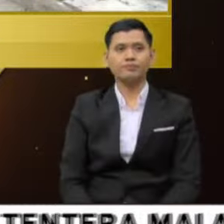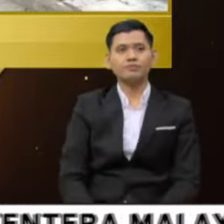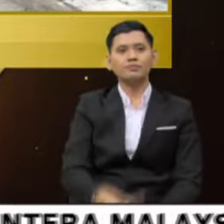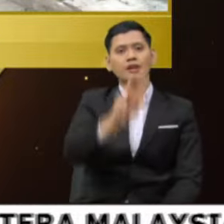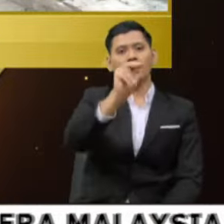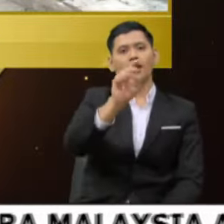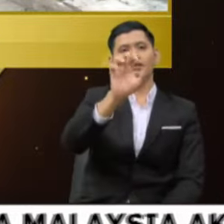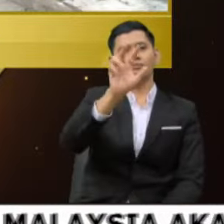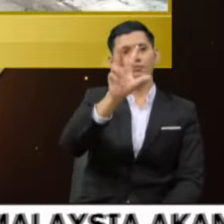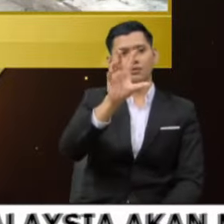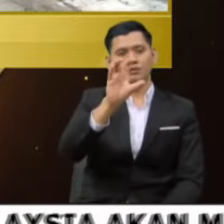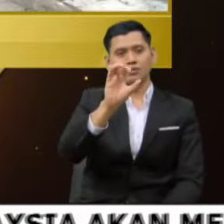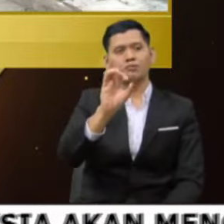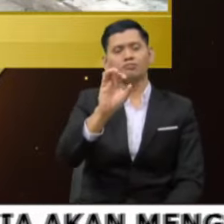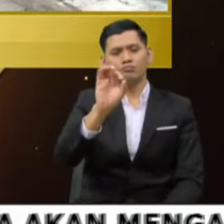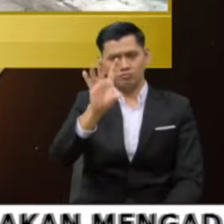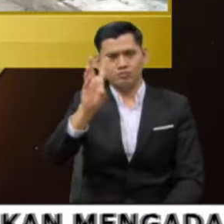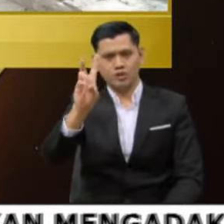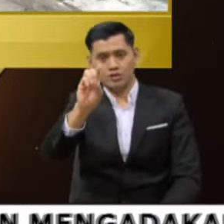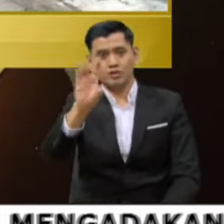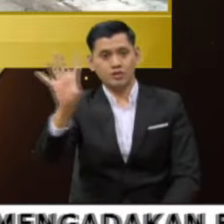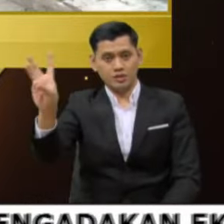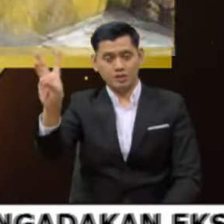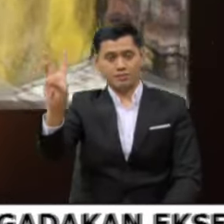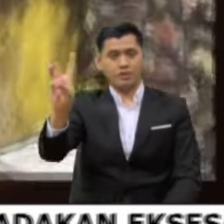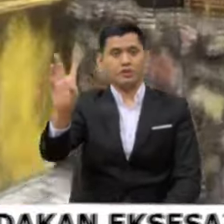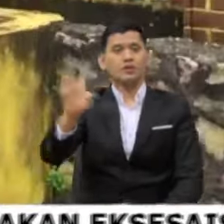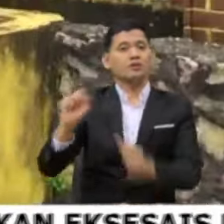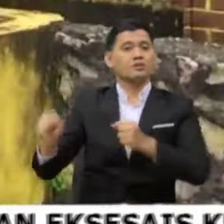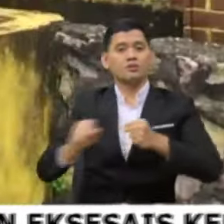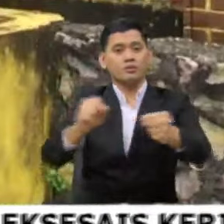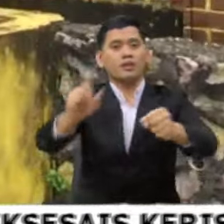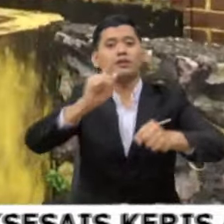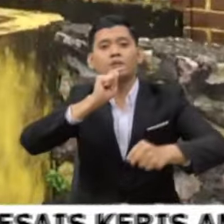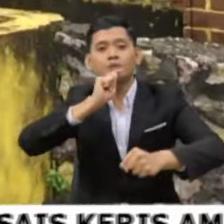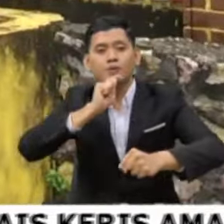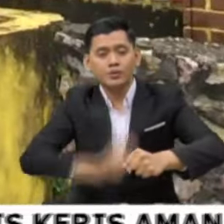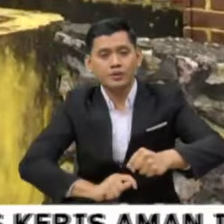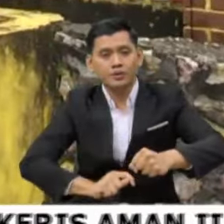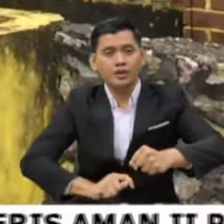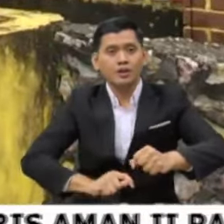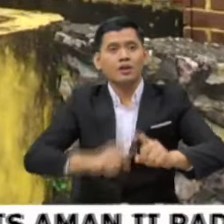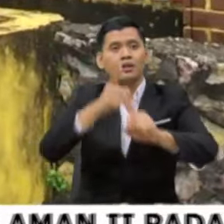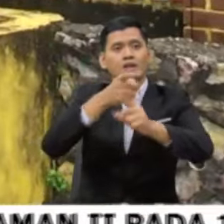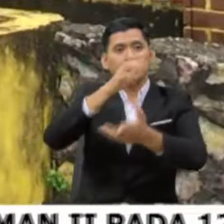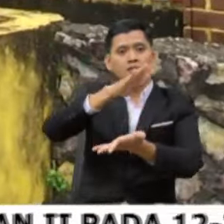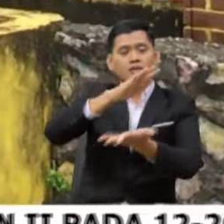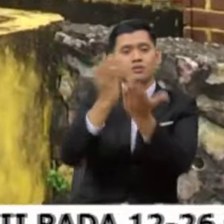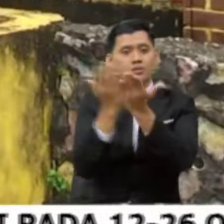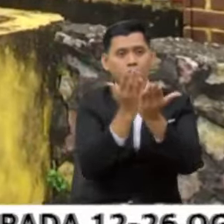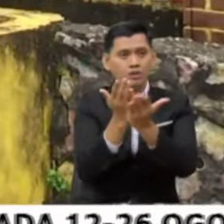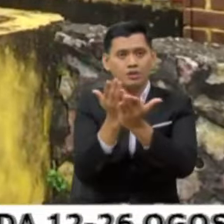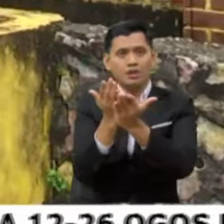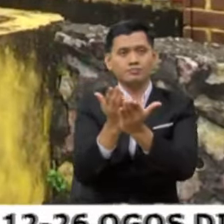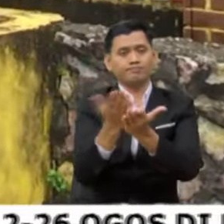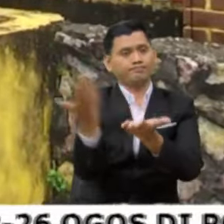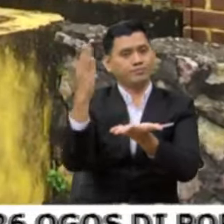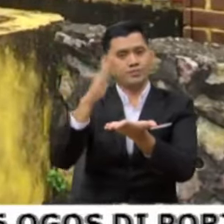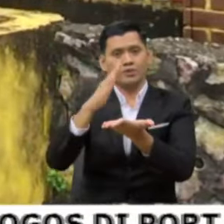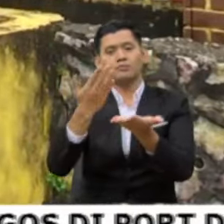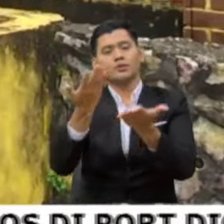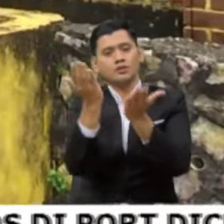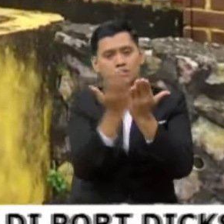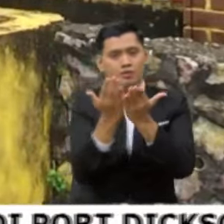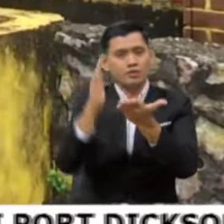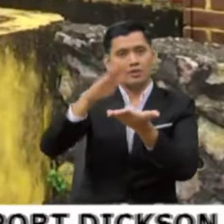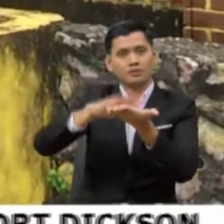Sungai tua untuk peliharaya umum dari sekolah kebangsaan Sungai kertas untuk saya bawakan perkembangan